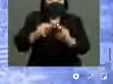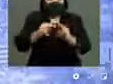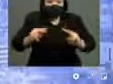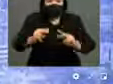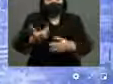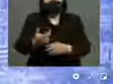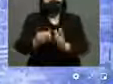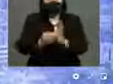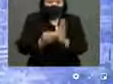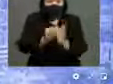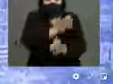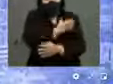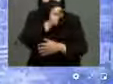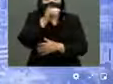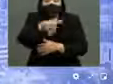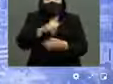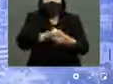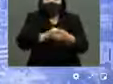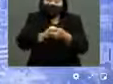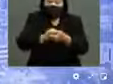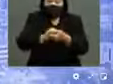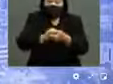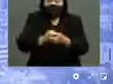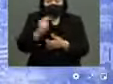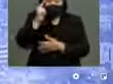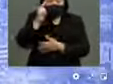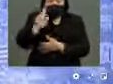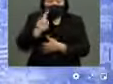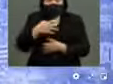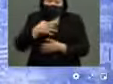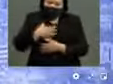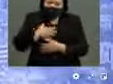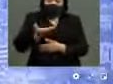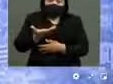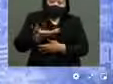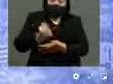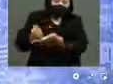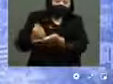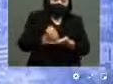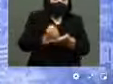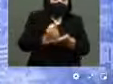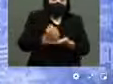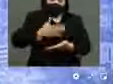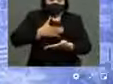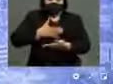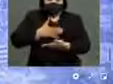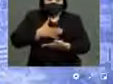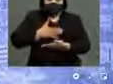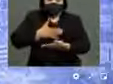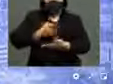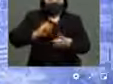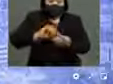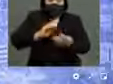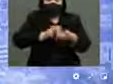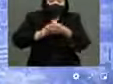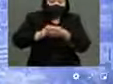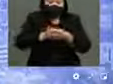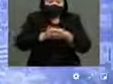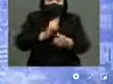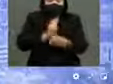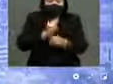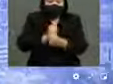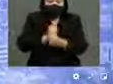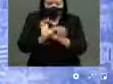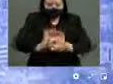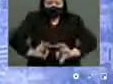ก็ได้นะครับ อะไรก็ได้ที่ท่านจะได้เสนอตัวในการที่จะได้เข้าไปร่วมด้วยช่วยกันเพราะว่าเราต้องติ